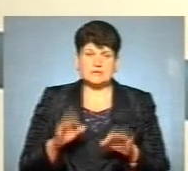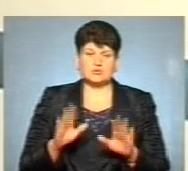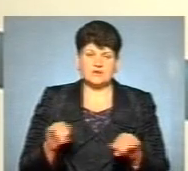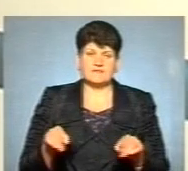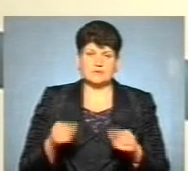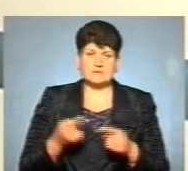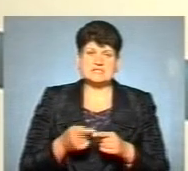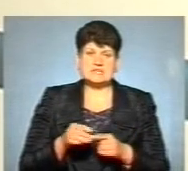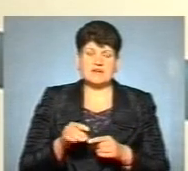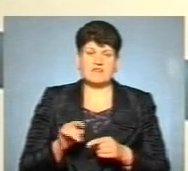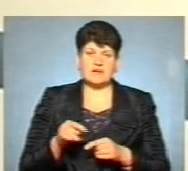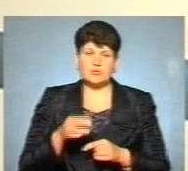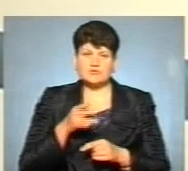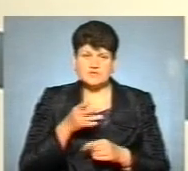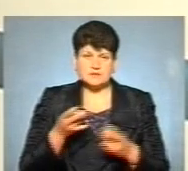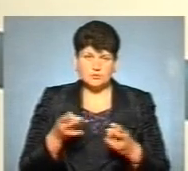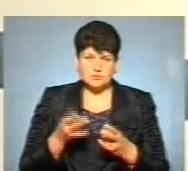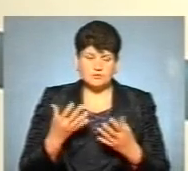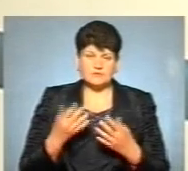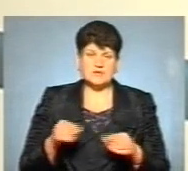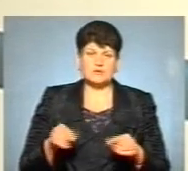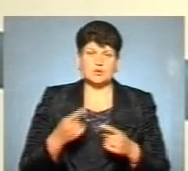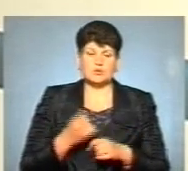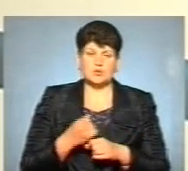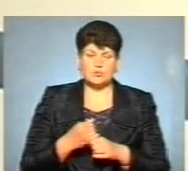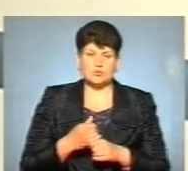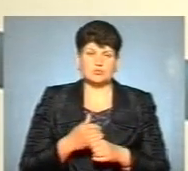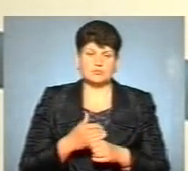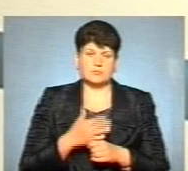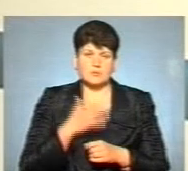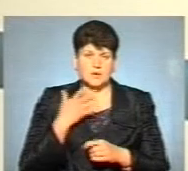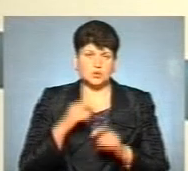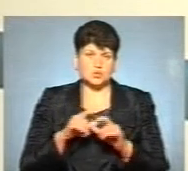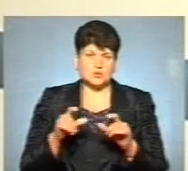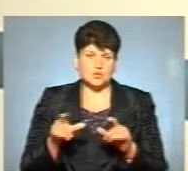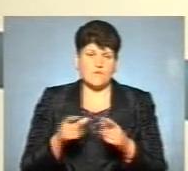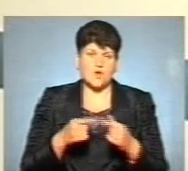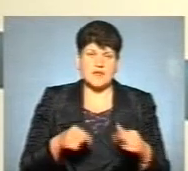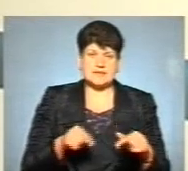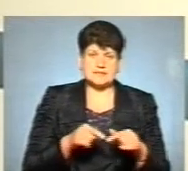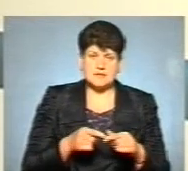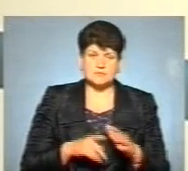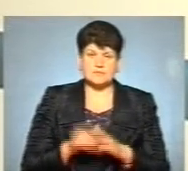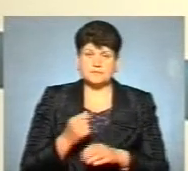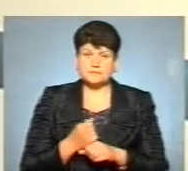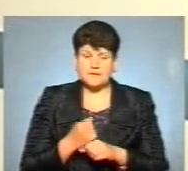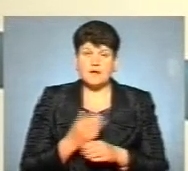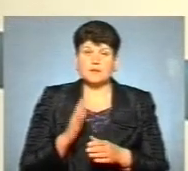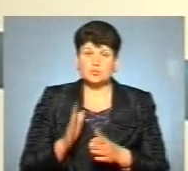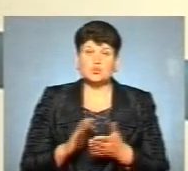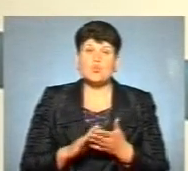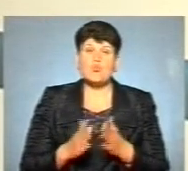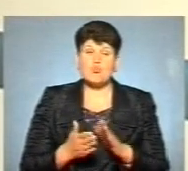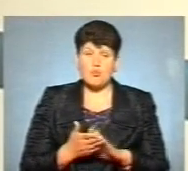і вимоги часу необхідно, тому що вже відновлюють роботи багато установ, організацій, але будуть певні умови.